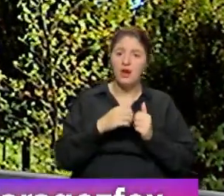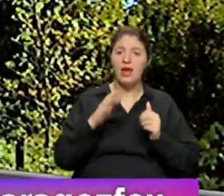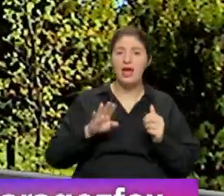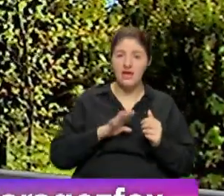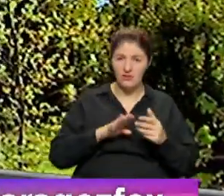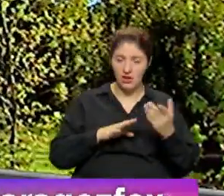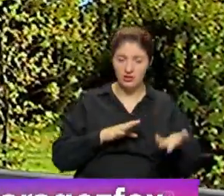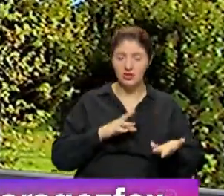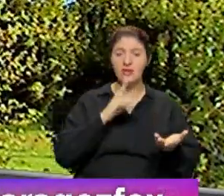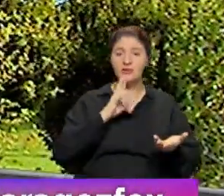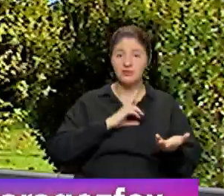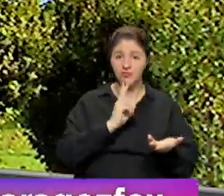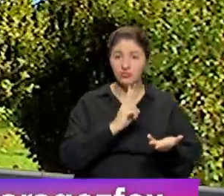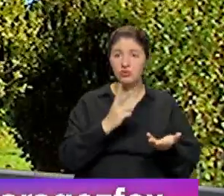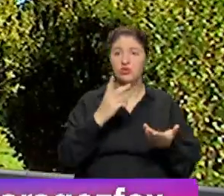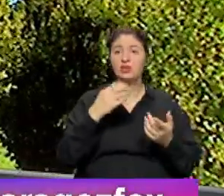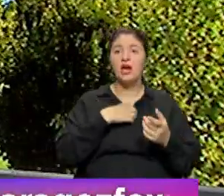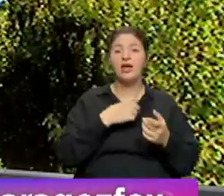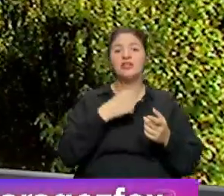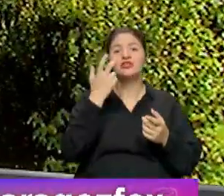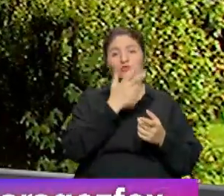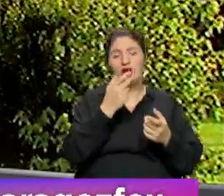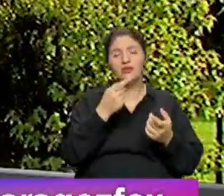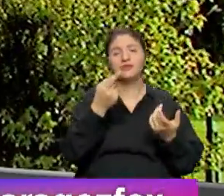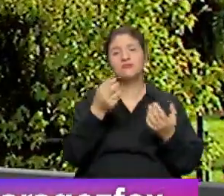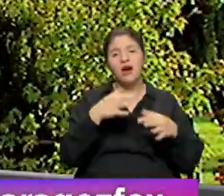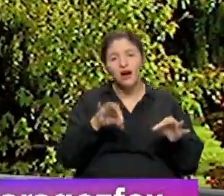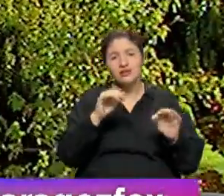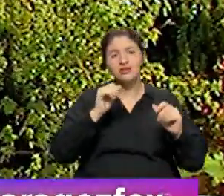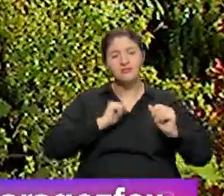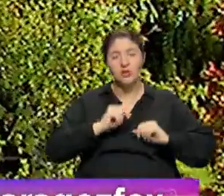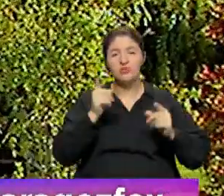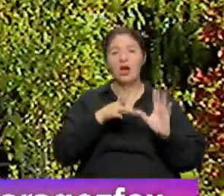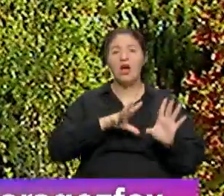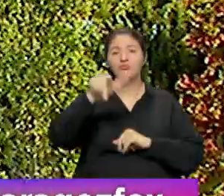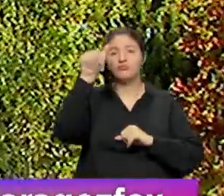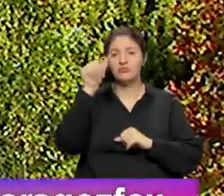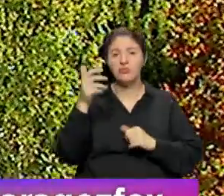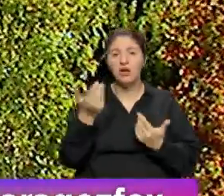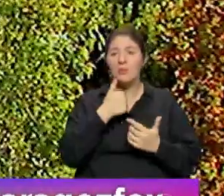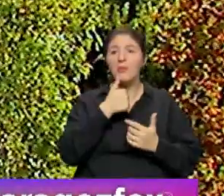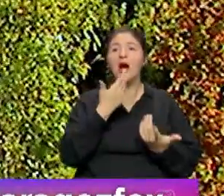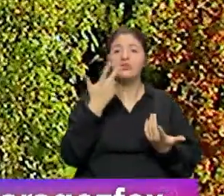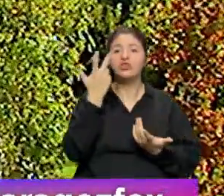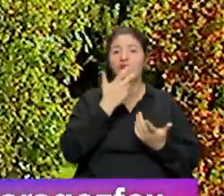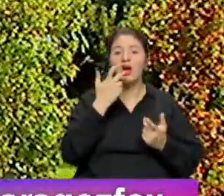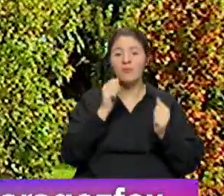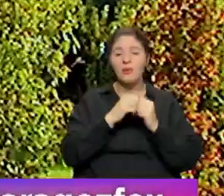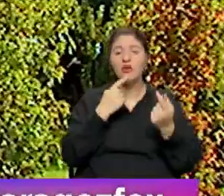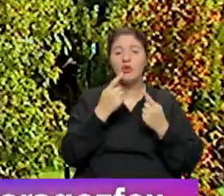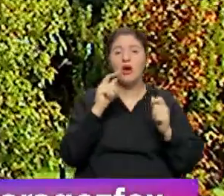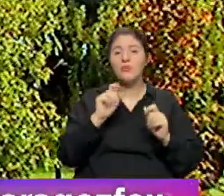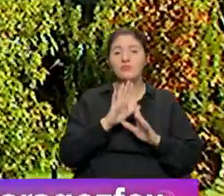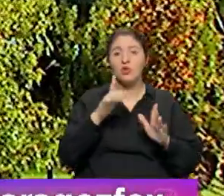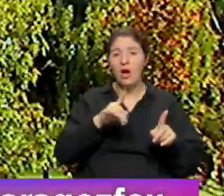evladının kızının notaları şarkısı dizeleri onlar da çalındı babasıyla artık şarkı Söyleyemeyecek o